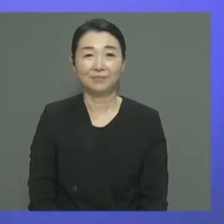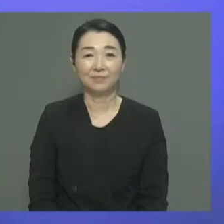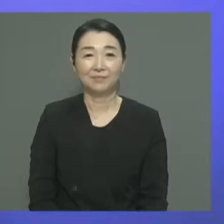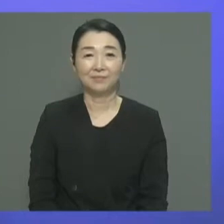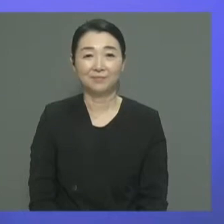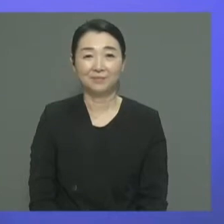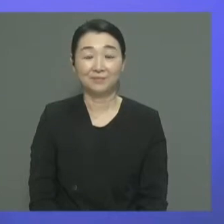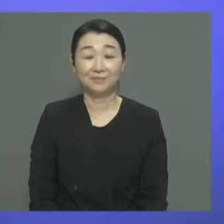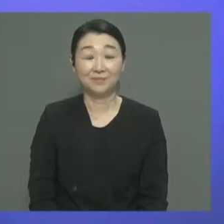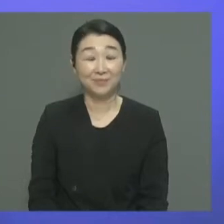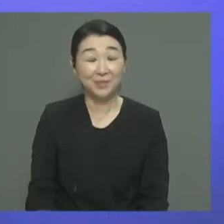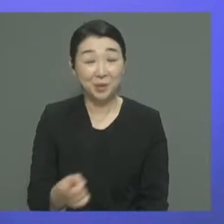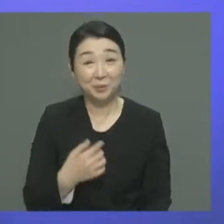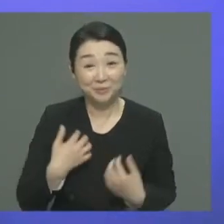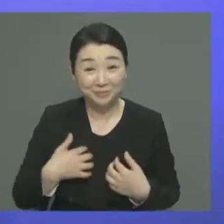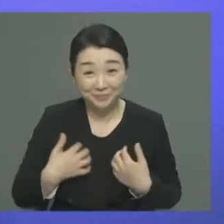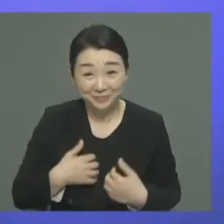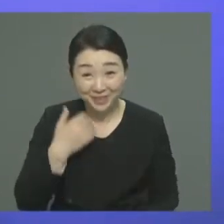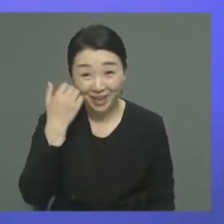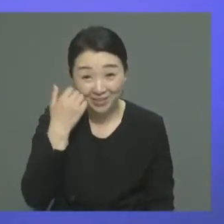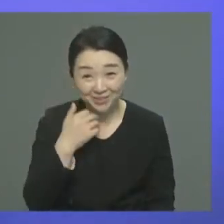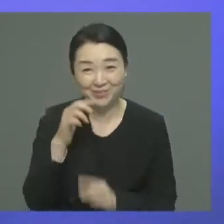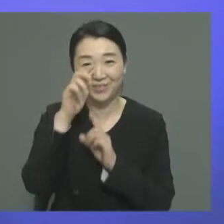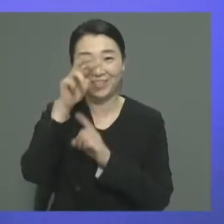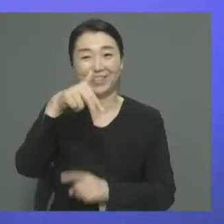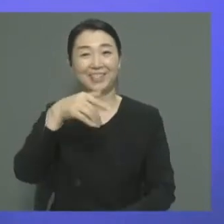네 반갑습니다 이제 매매입니다